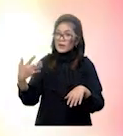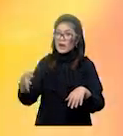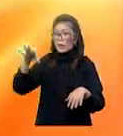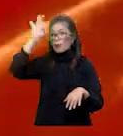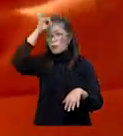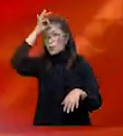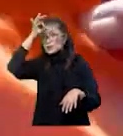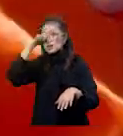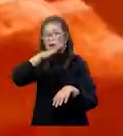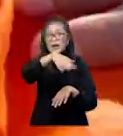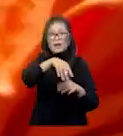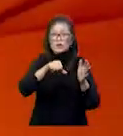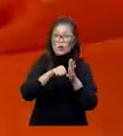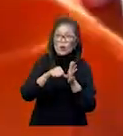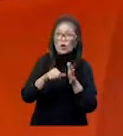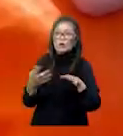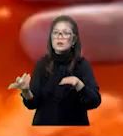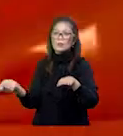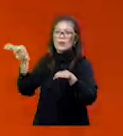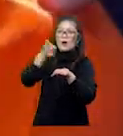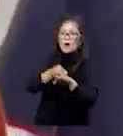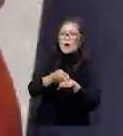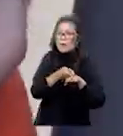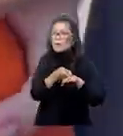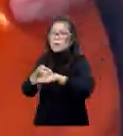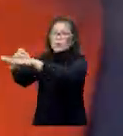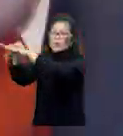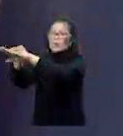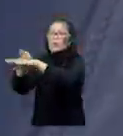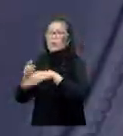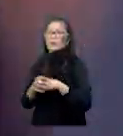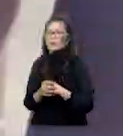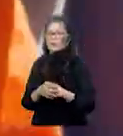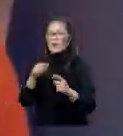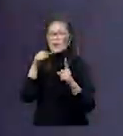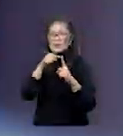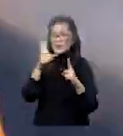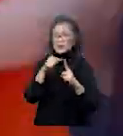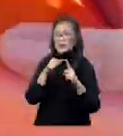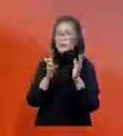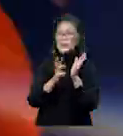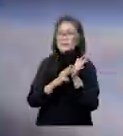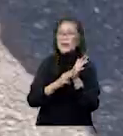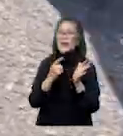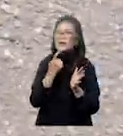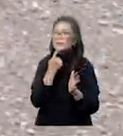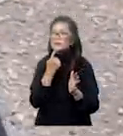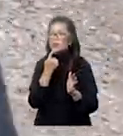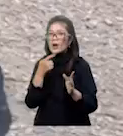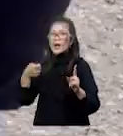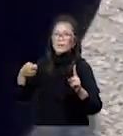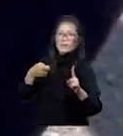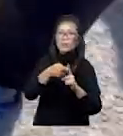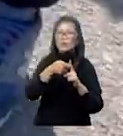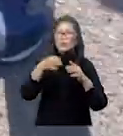ketabrak. SR bakal dijerat dengan pasal percobaan pembunuhan dan penganiayaan yang terancam hukuman 15 tahun